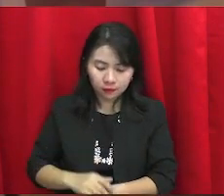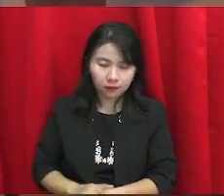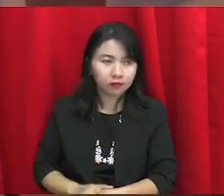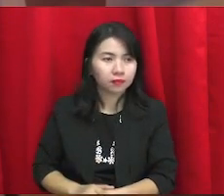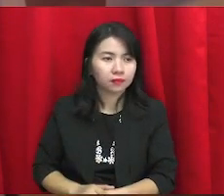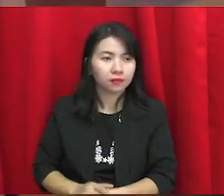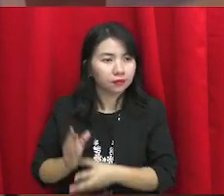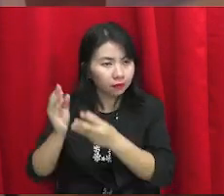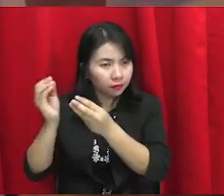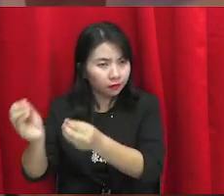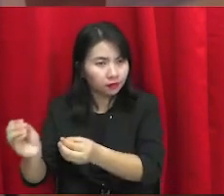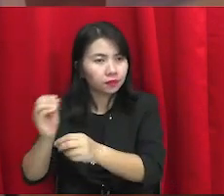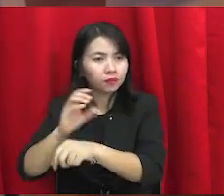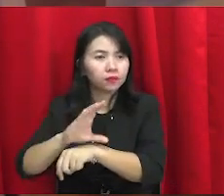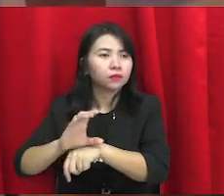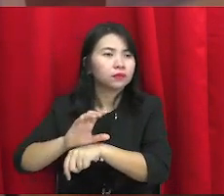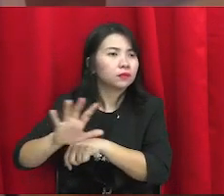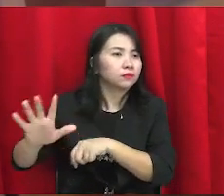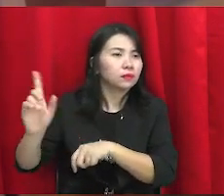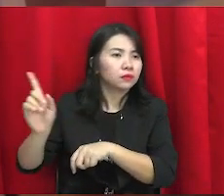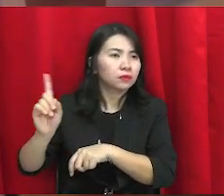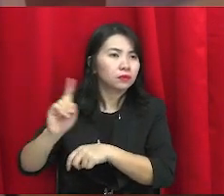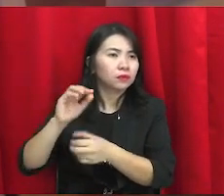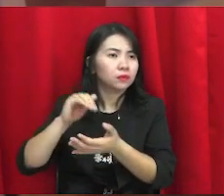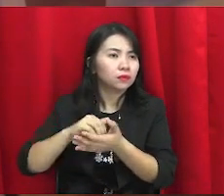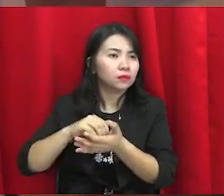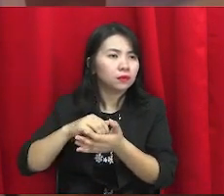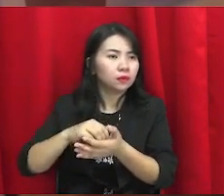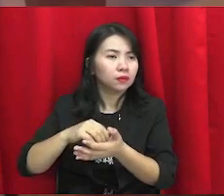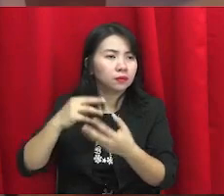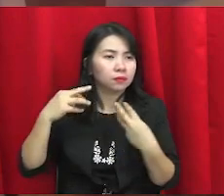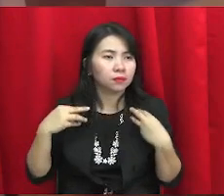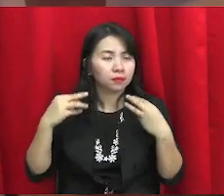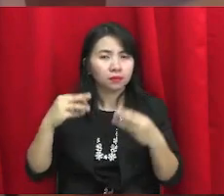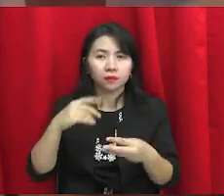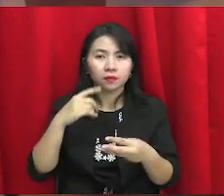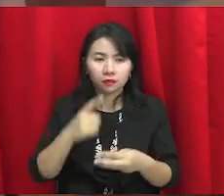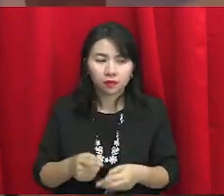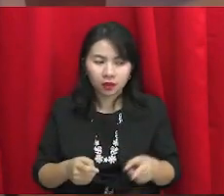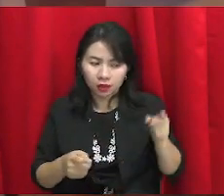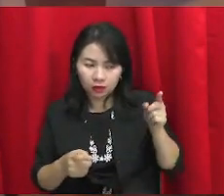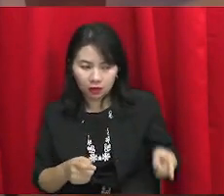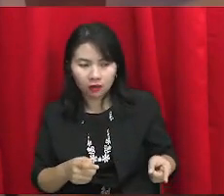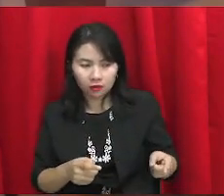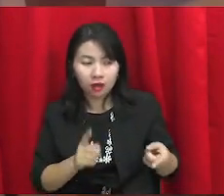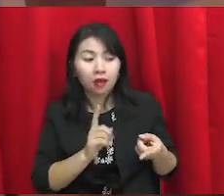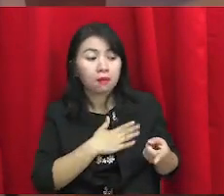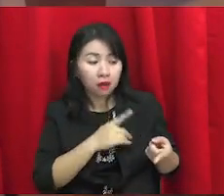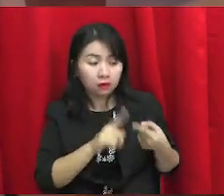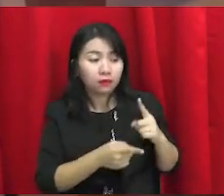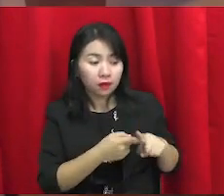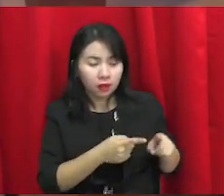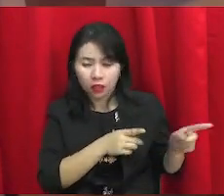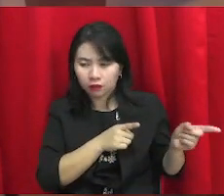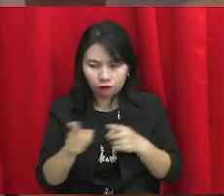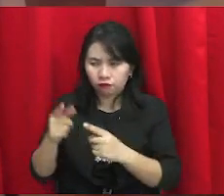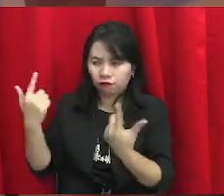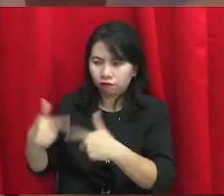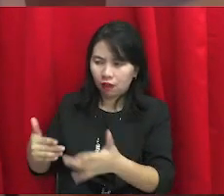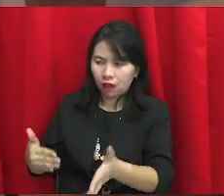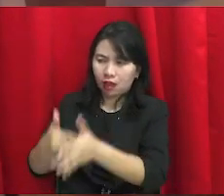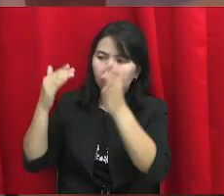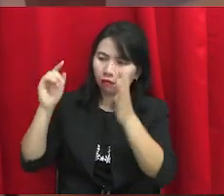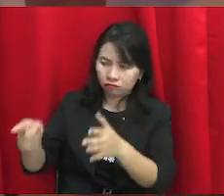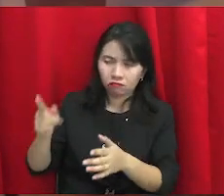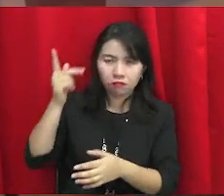nag-counsel, ang gusto mangyari ng miyembro, yung kaaway niya, kawayin din ng miyembro at kawayin din ng pastor. That's right. Kailangan